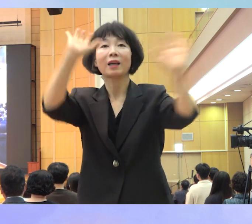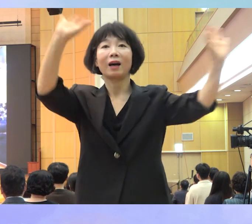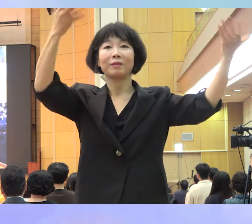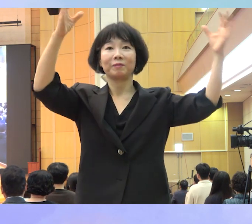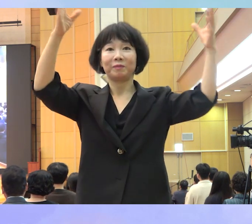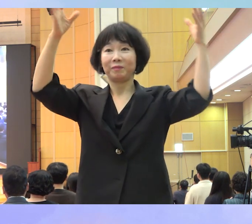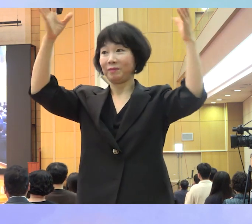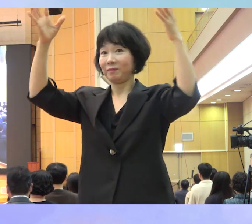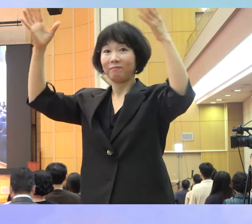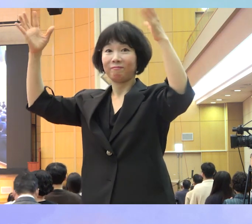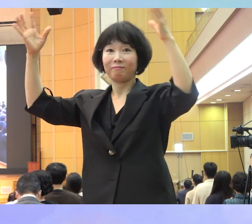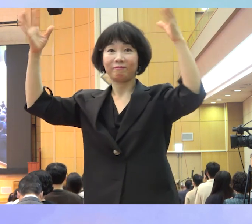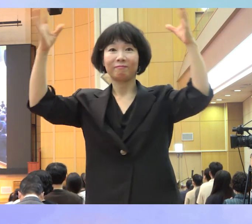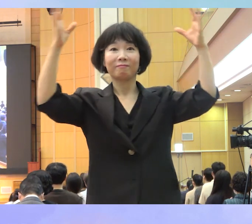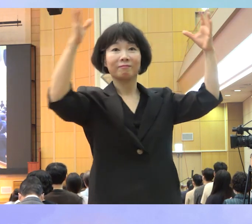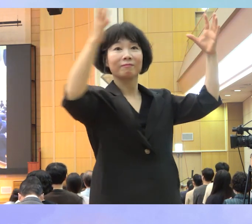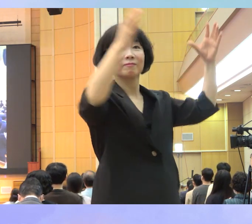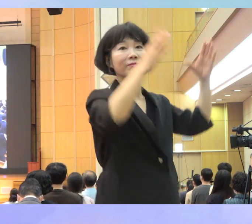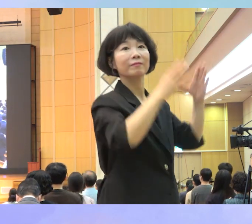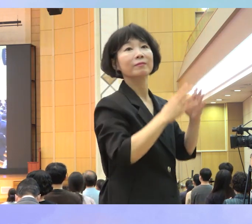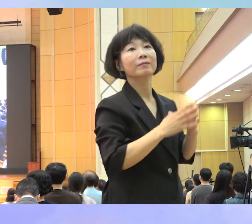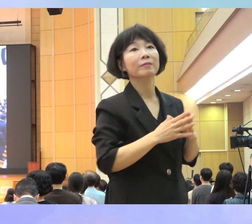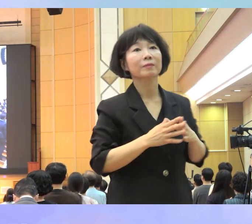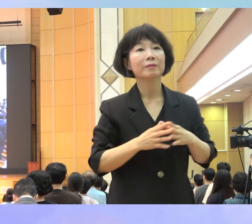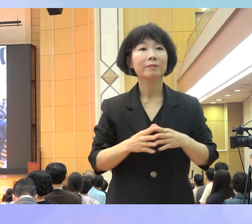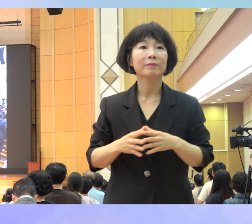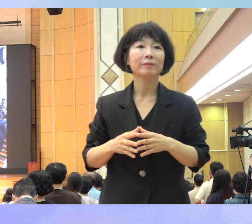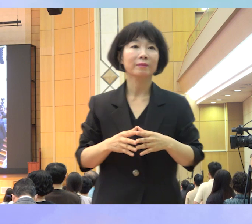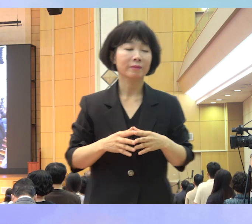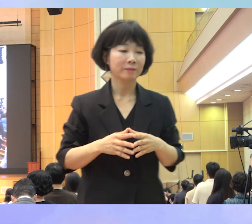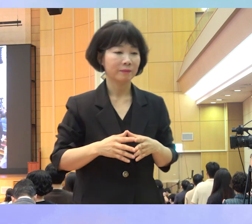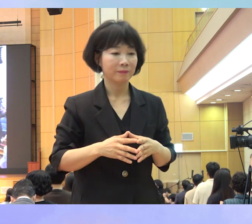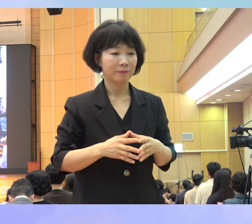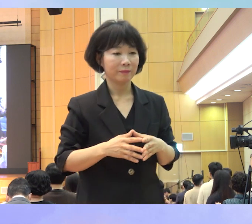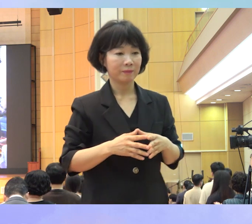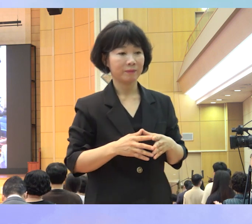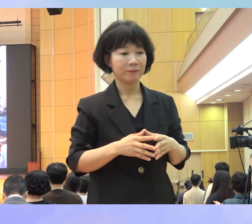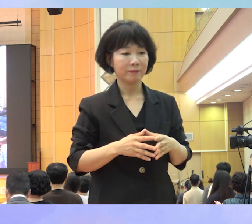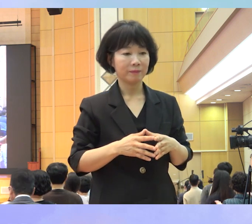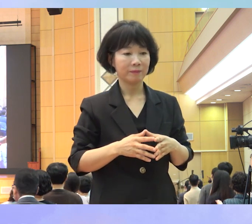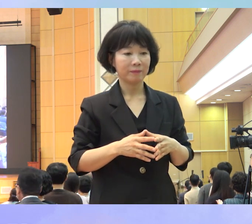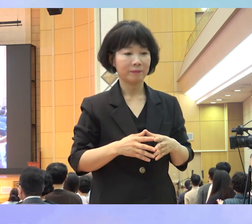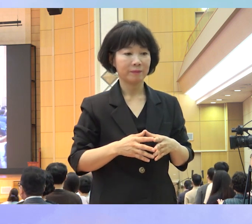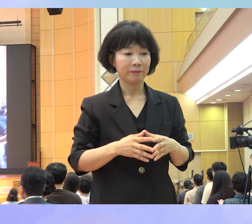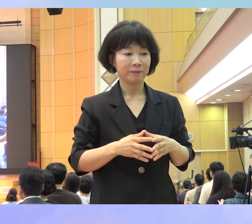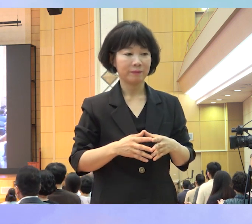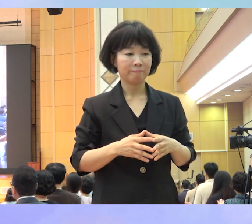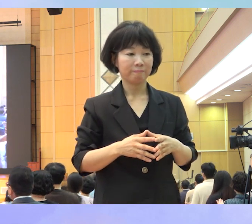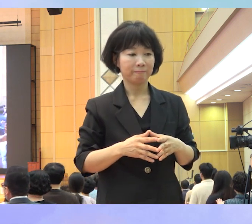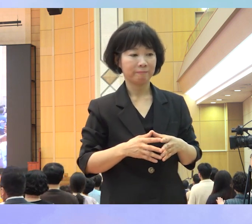있는 성도님들과도 감사를 나누면서 당신은 사랑받기 위해 태어난 사람,